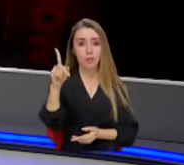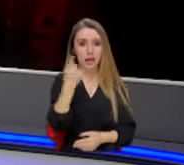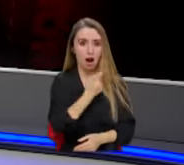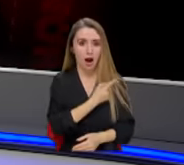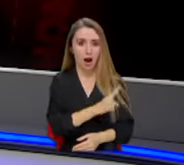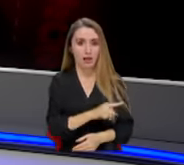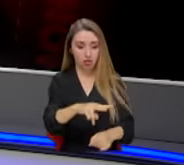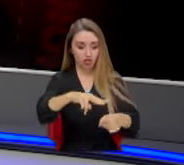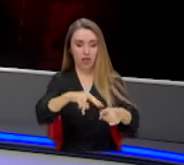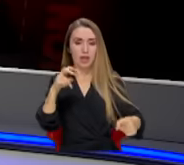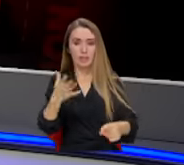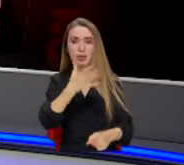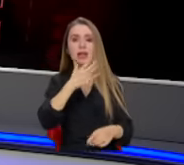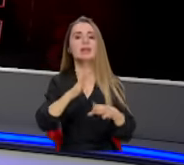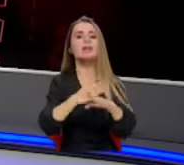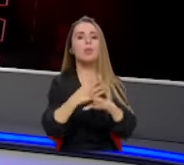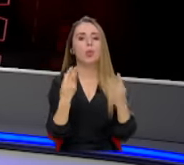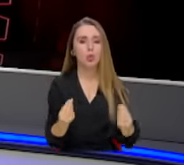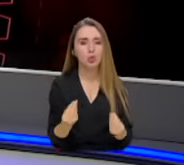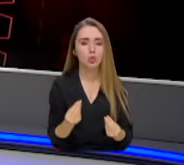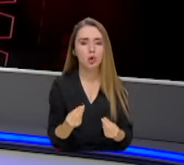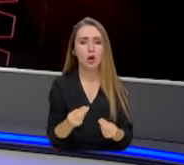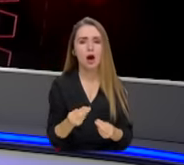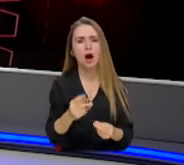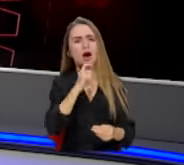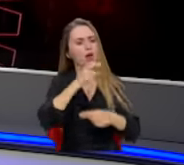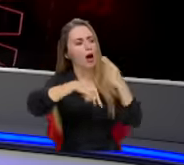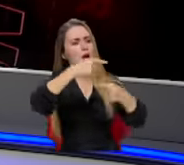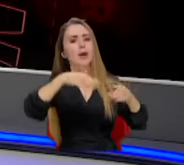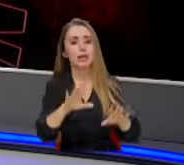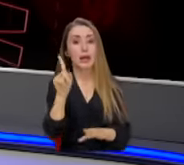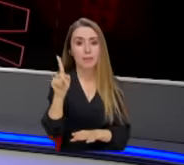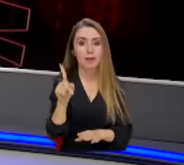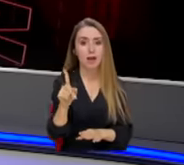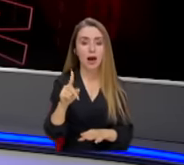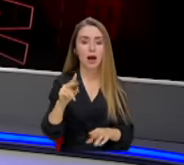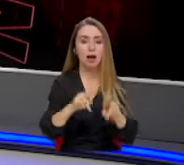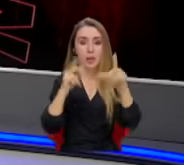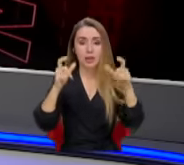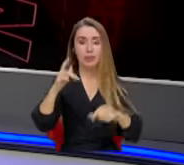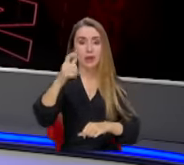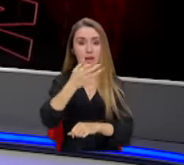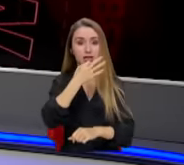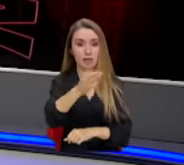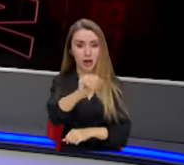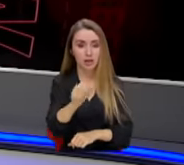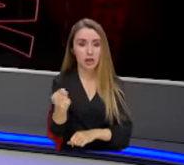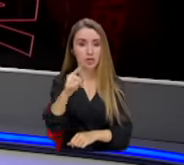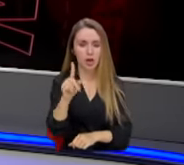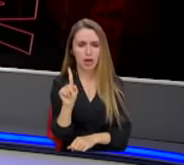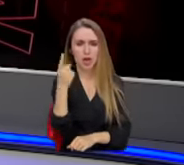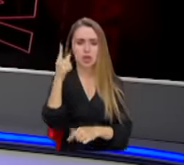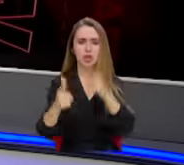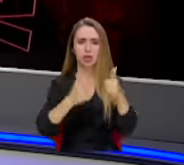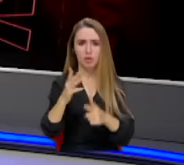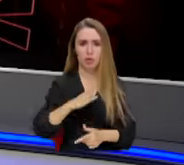adayın çekilmesine bile neden olur. Açık aramak değildir. Bir de Kabaktepe'den izin aldıktan sonra ilginç